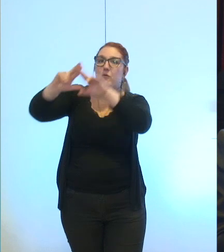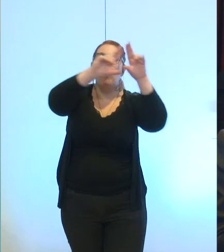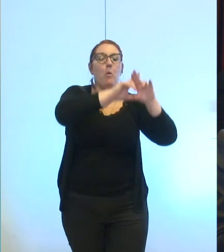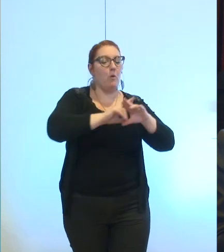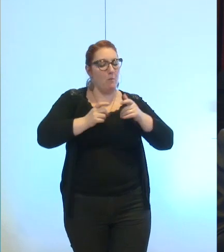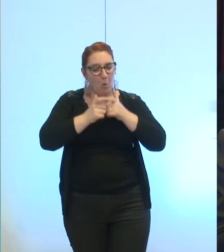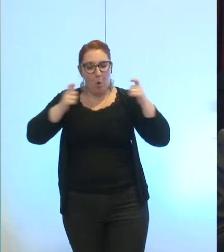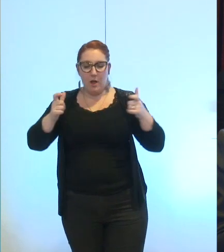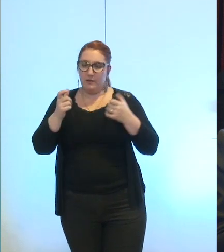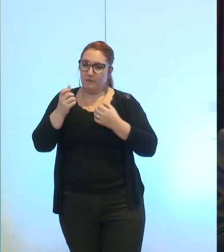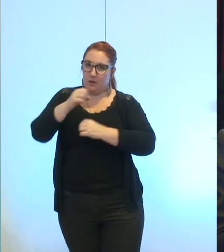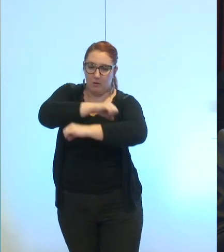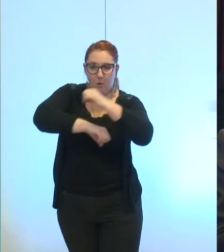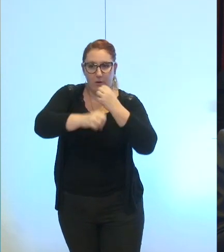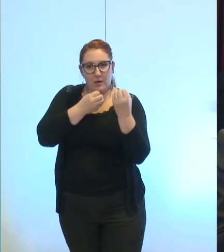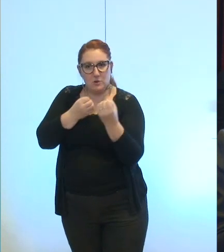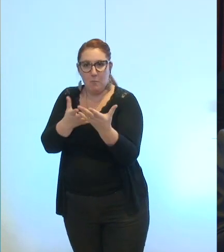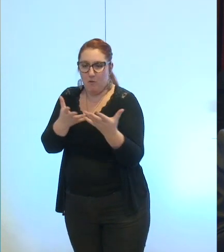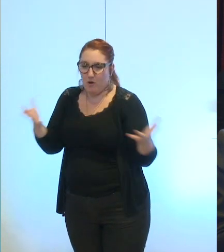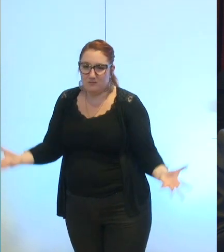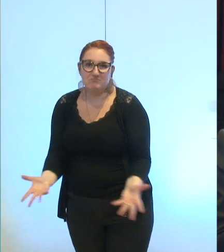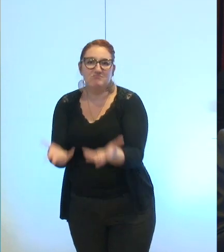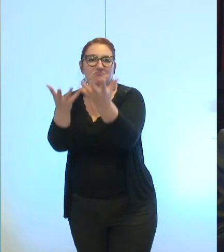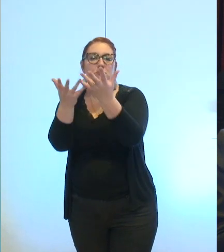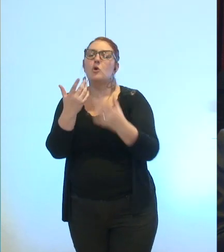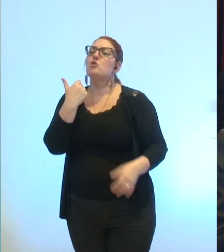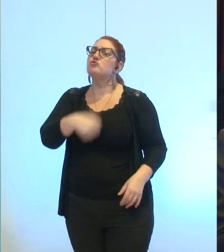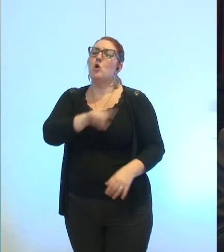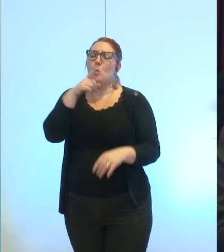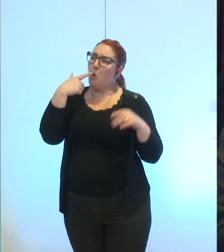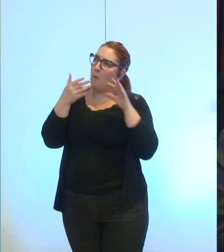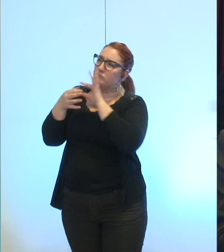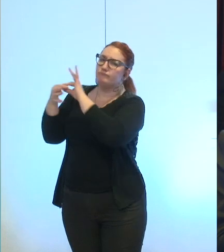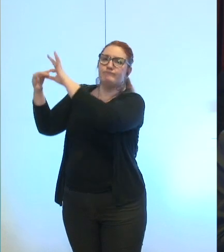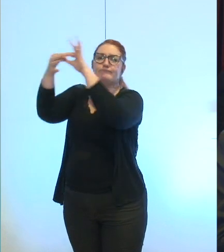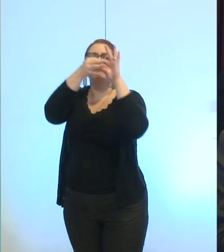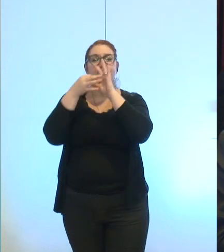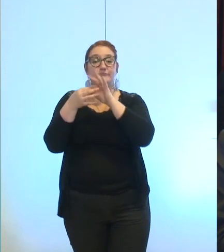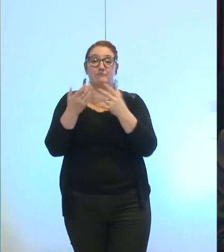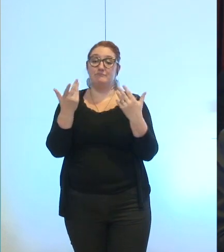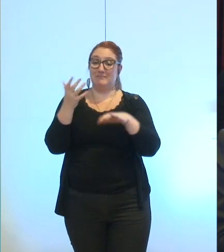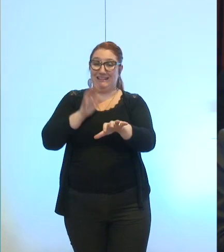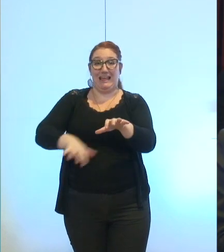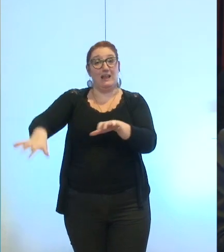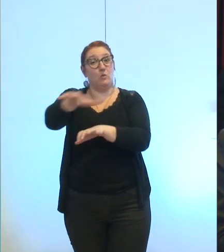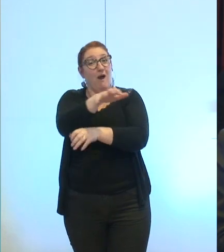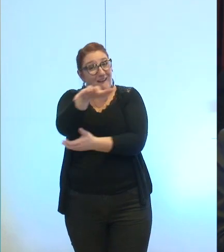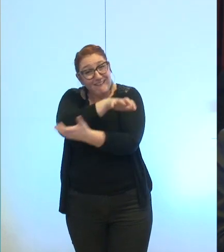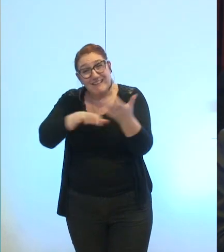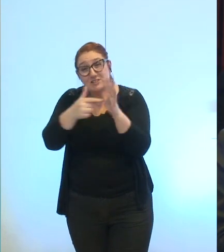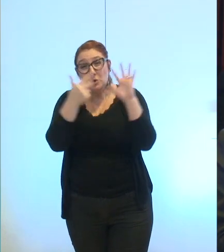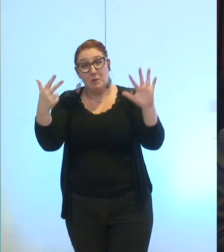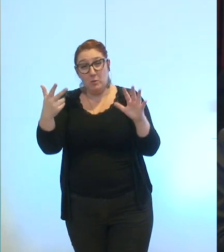collectivité pas seul avec d'autres sur un territoire qui n'échappait pas à la crise de